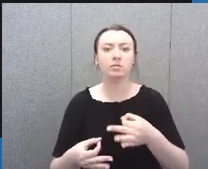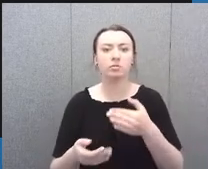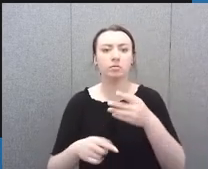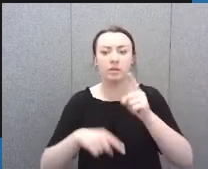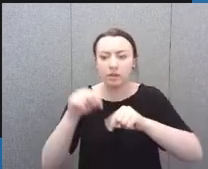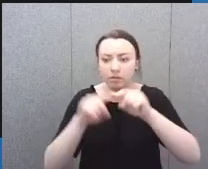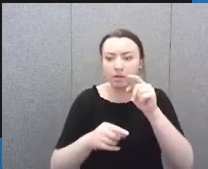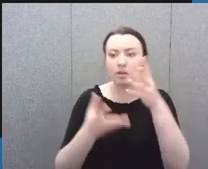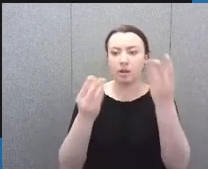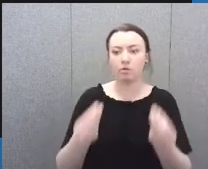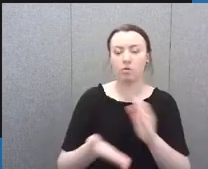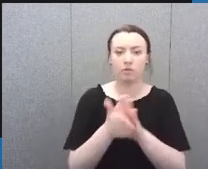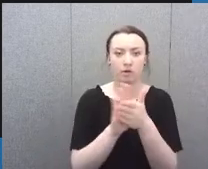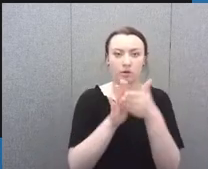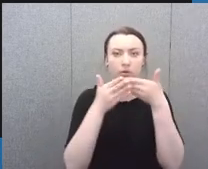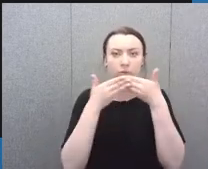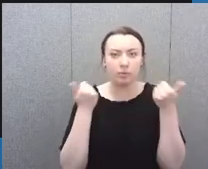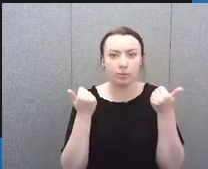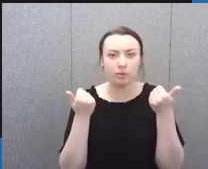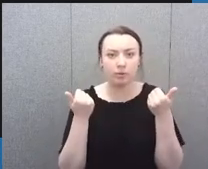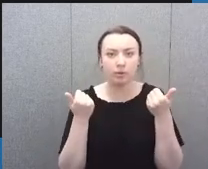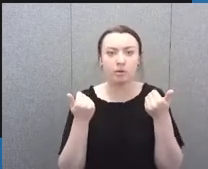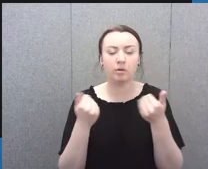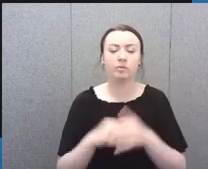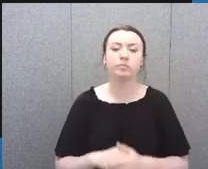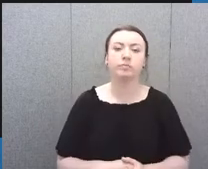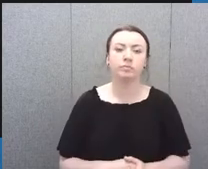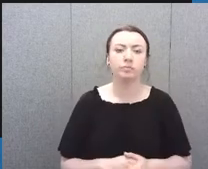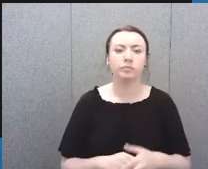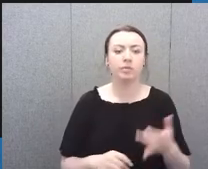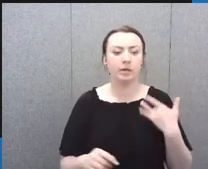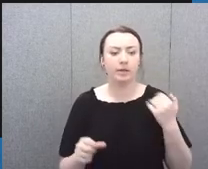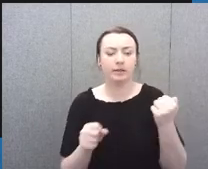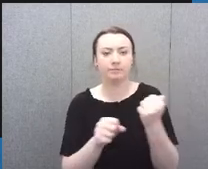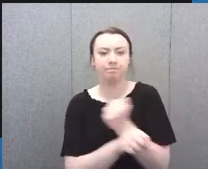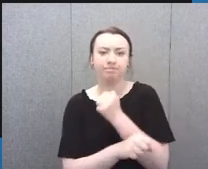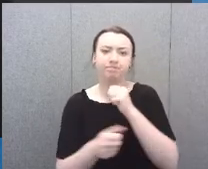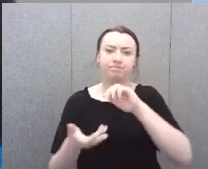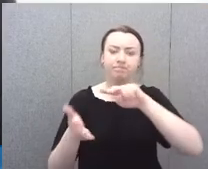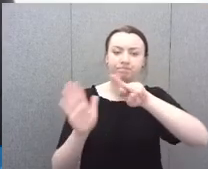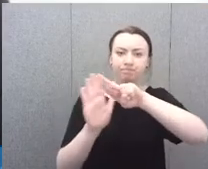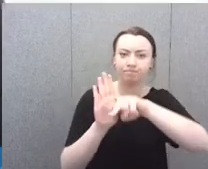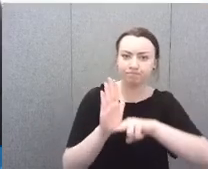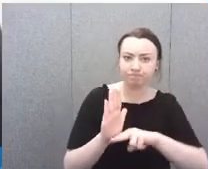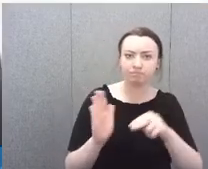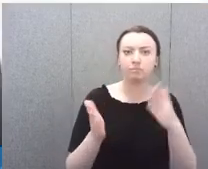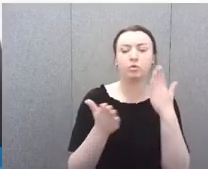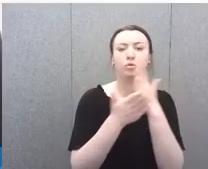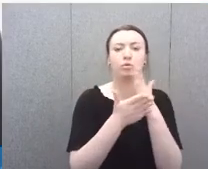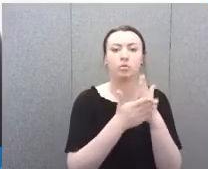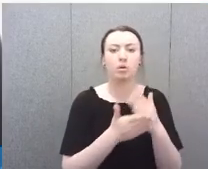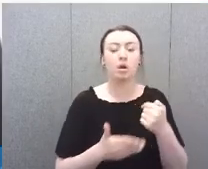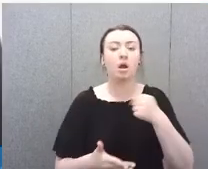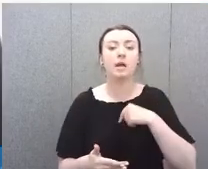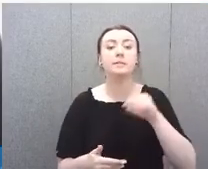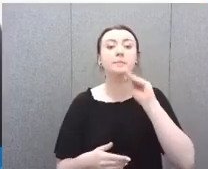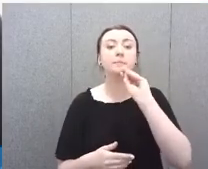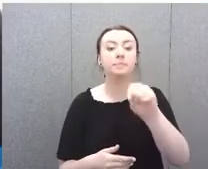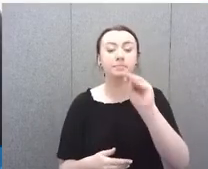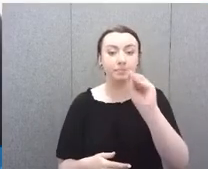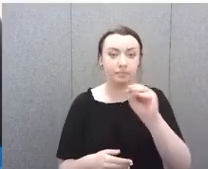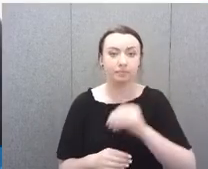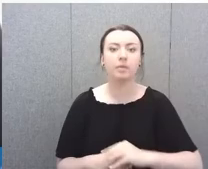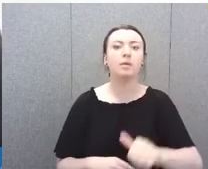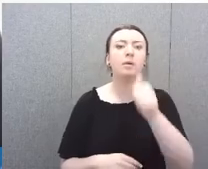и политическая повестка не слишком хорошо включает женщин. Возможно, вы могли бы